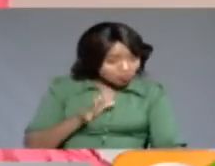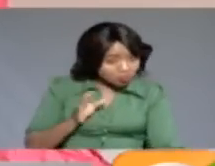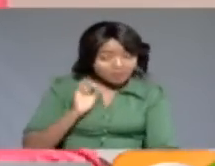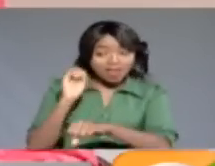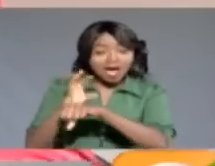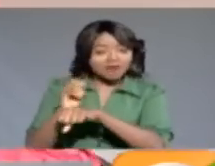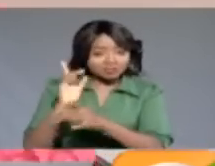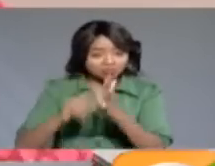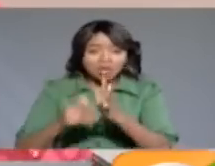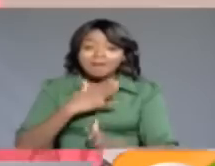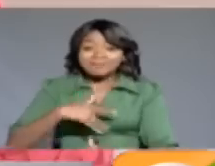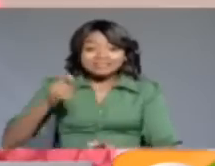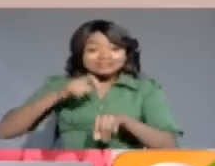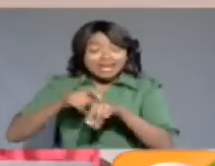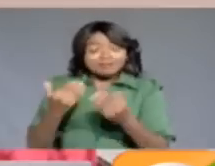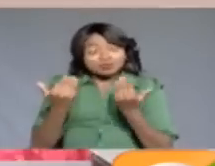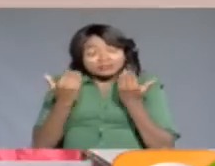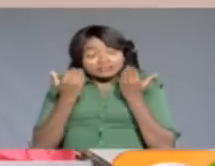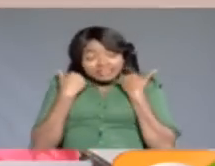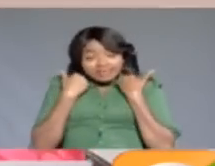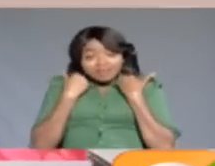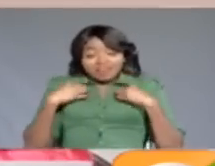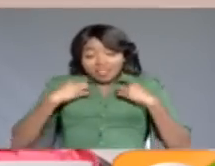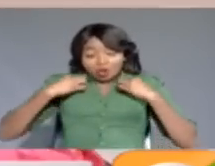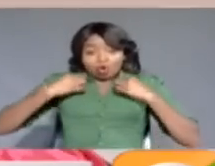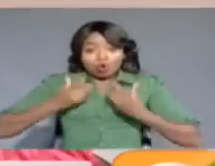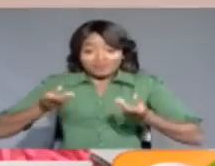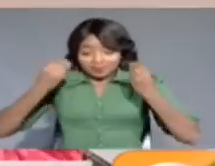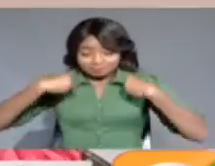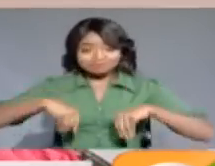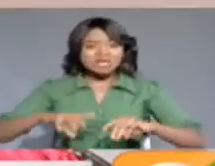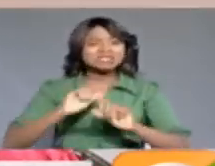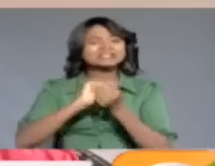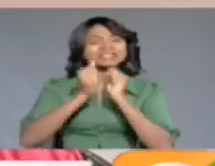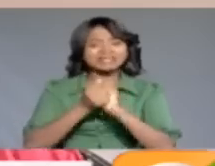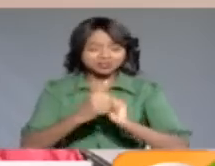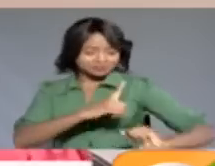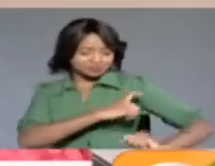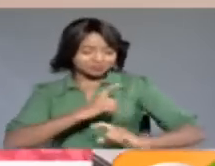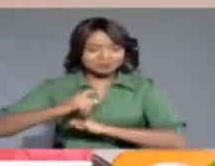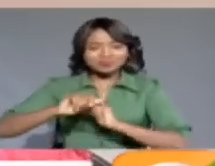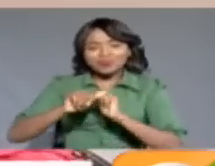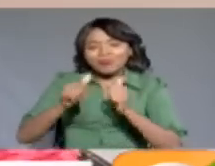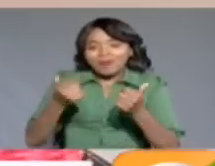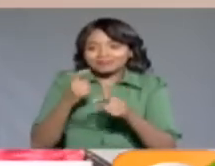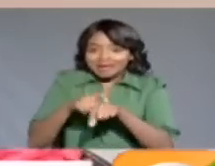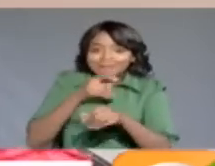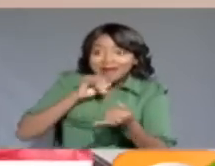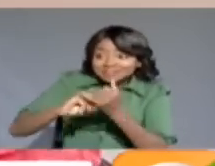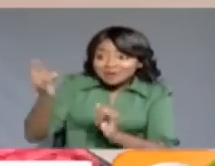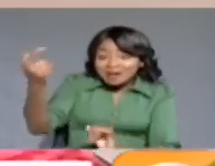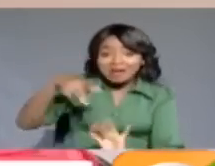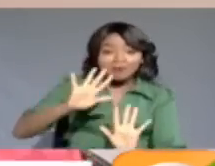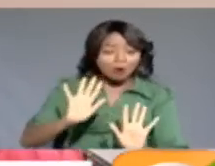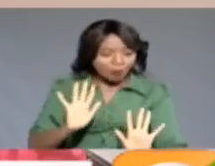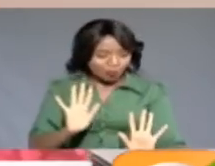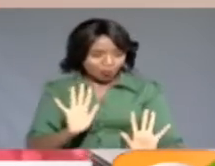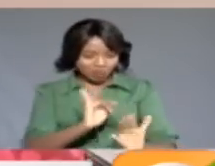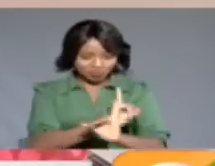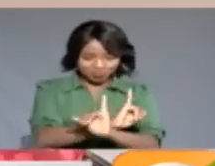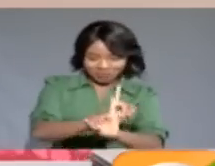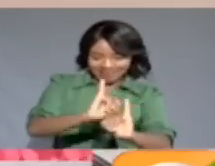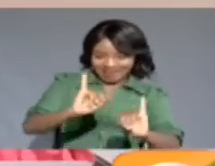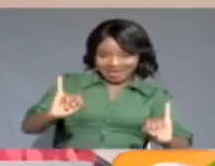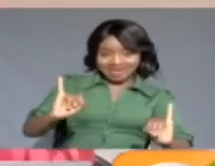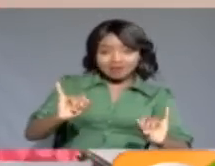nguo uliamka naye, vaa nguo ukijua bwana yuko karibu kuja, jipake manukato kwa mbali. Akifika nyumbani atakuta wewe ni mtu. Na